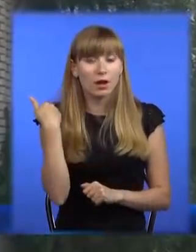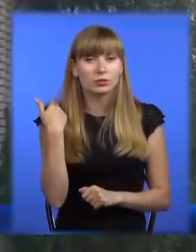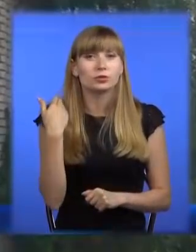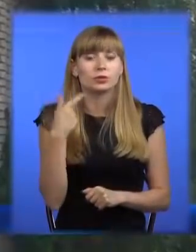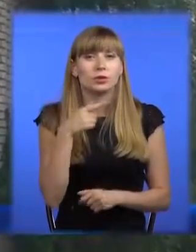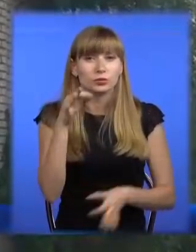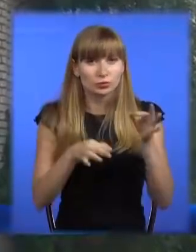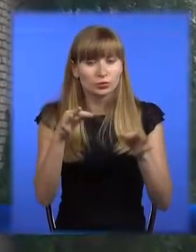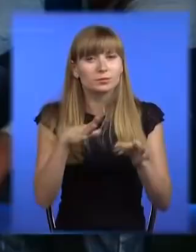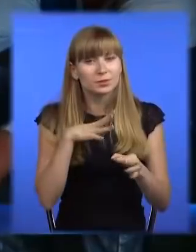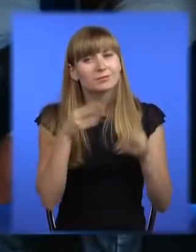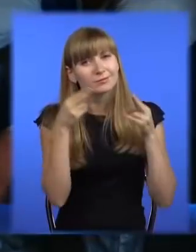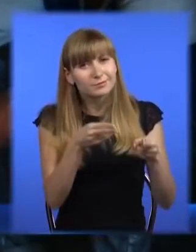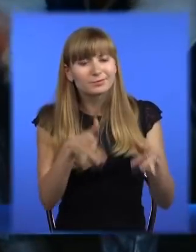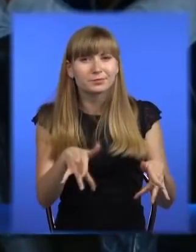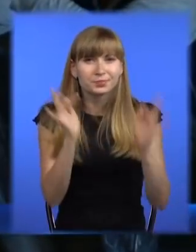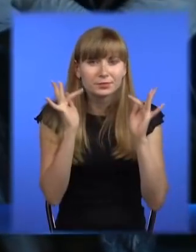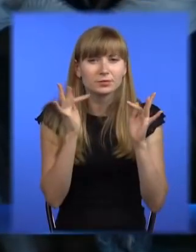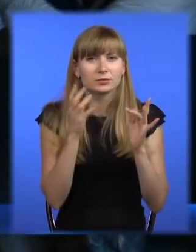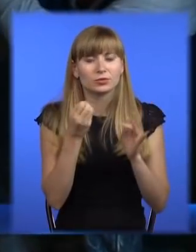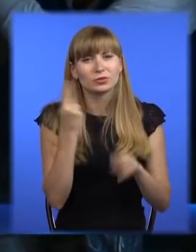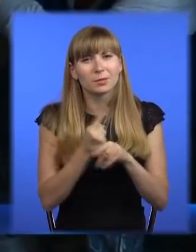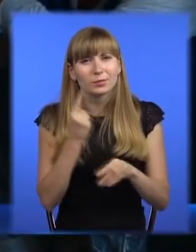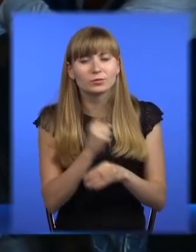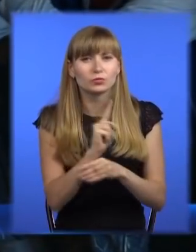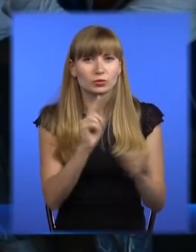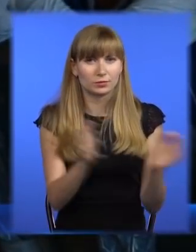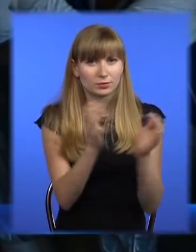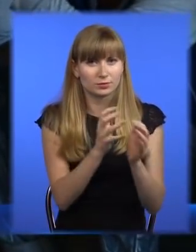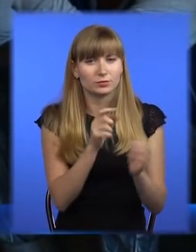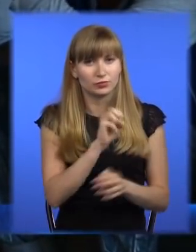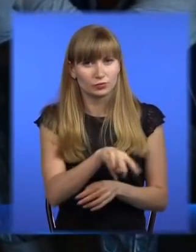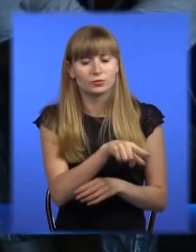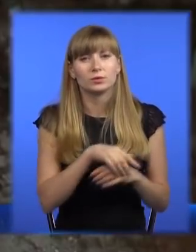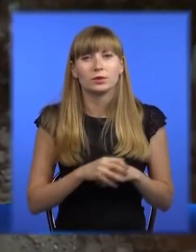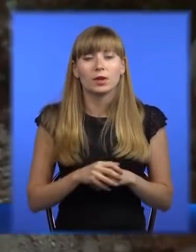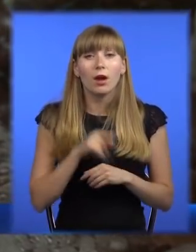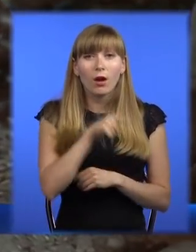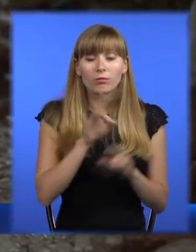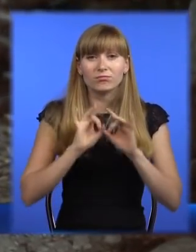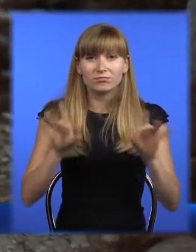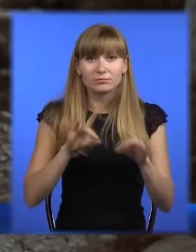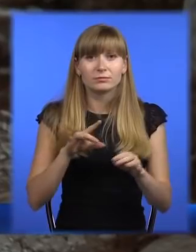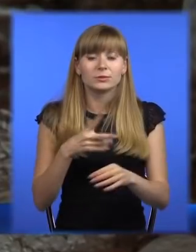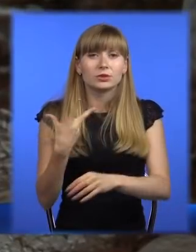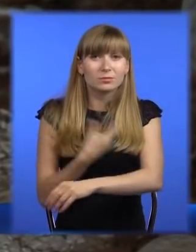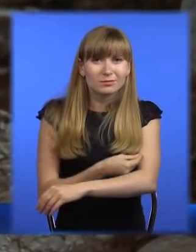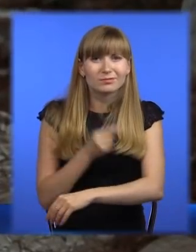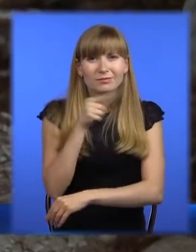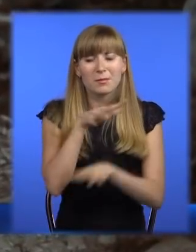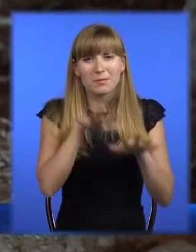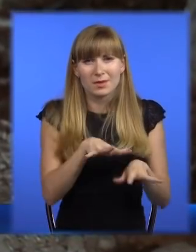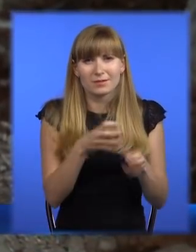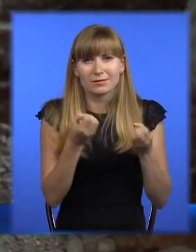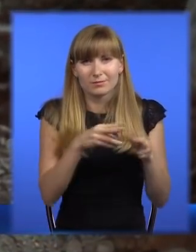30-річний чоловік, раніше судимий за крадіжку, грабіж та зберігання заборонених речовин. Сам підозрюваний запевняє, що шприци